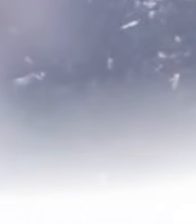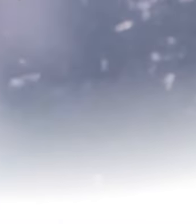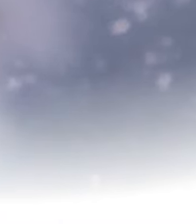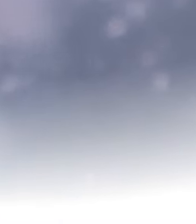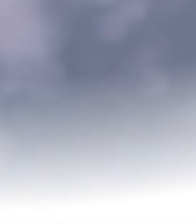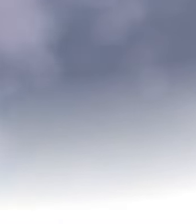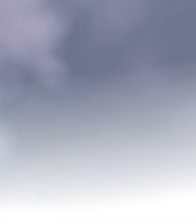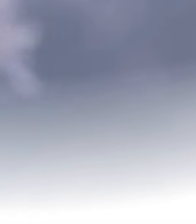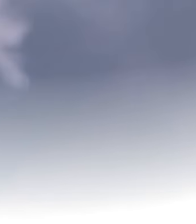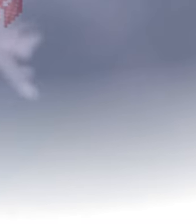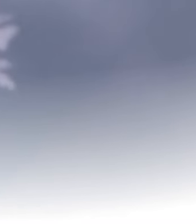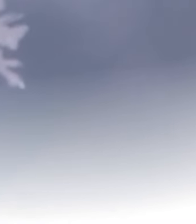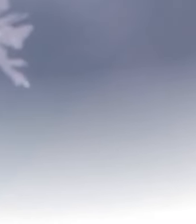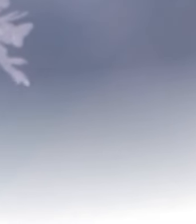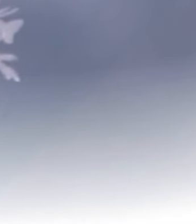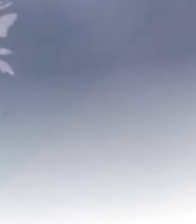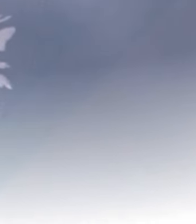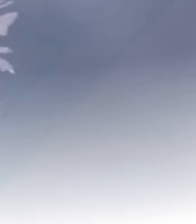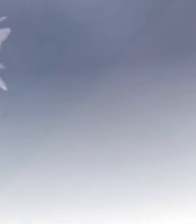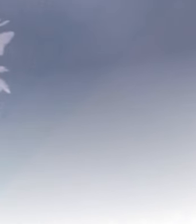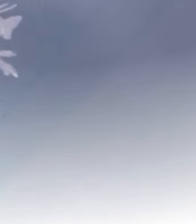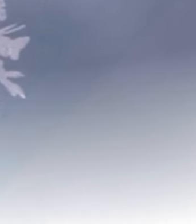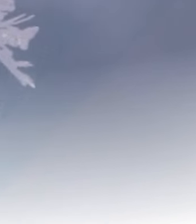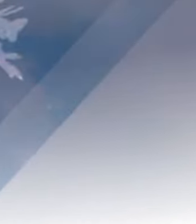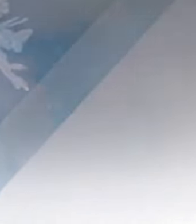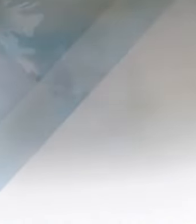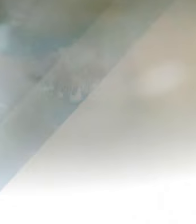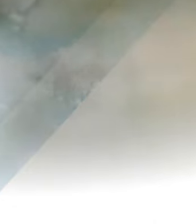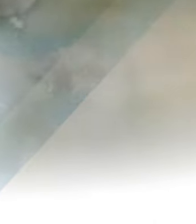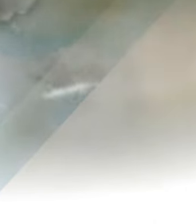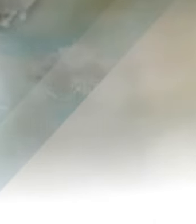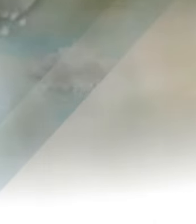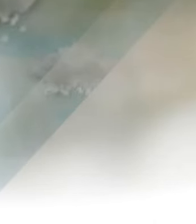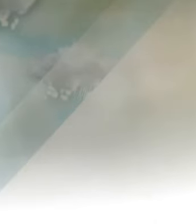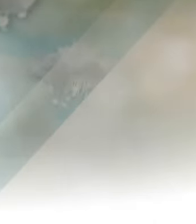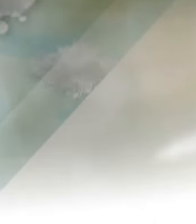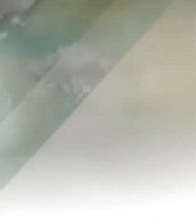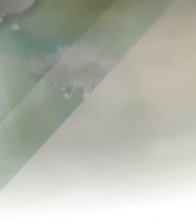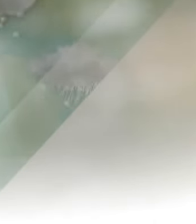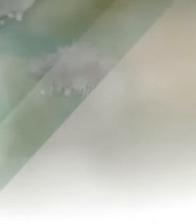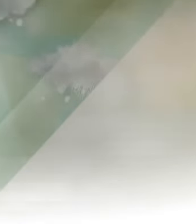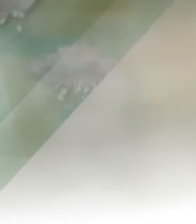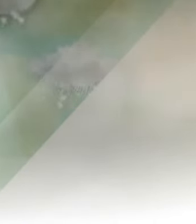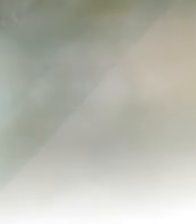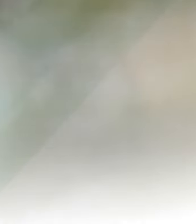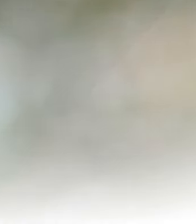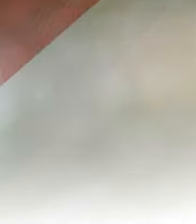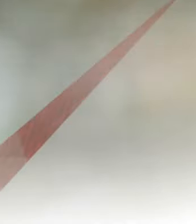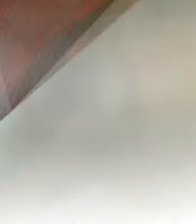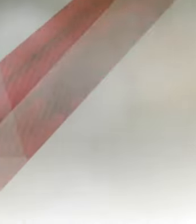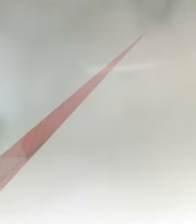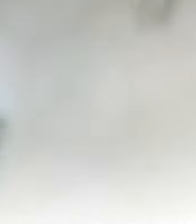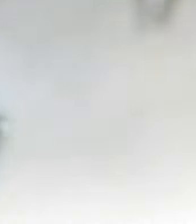Учаць вер 15-га лютага па праваславным календары грамніцы, абойнакш стрэчанне. Даволі